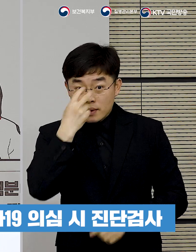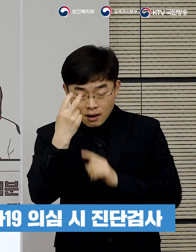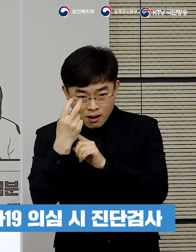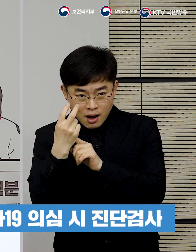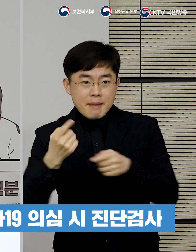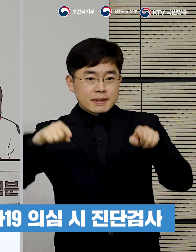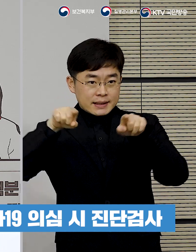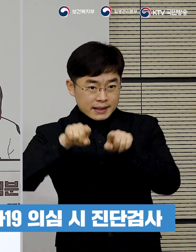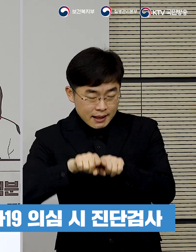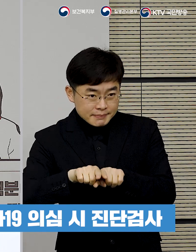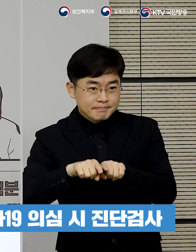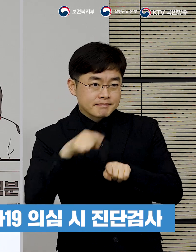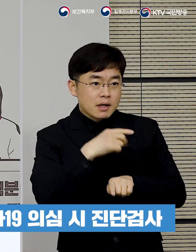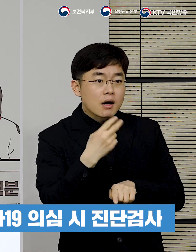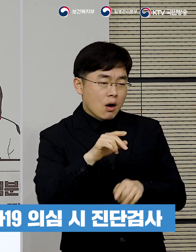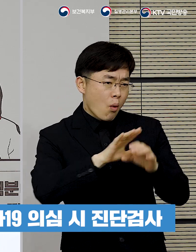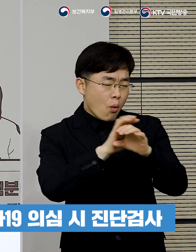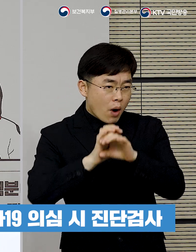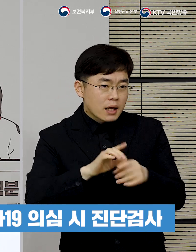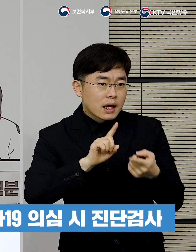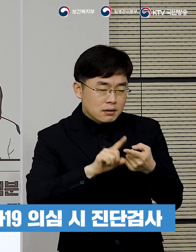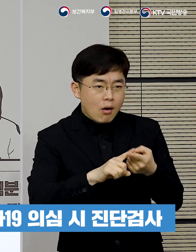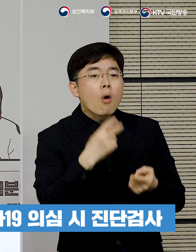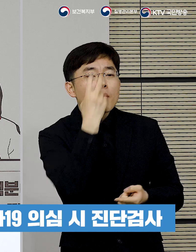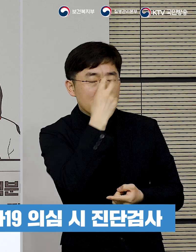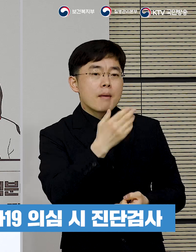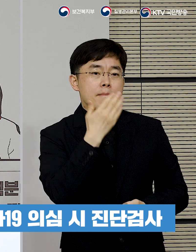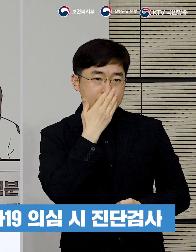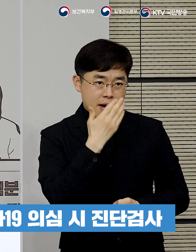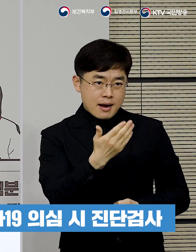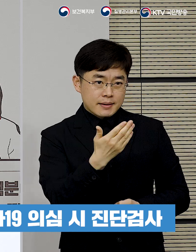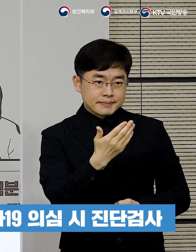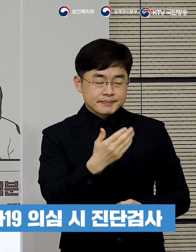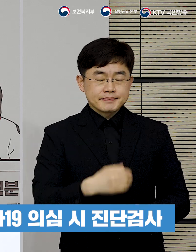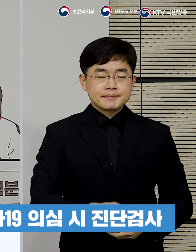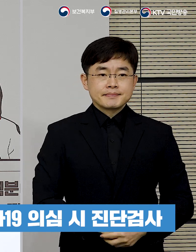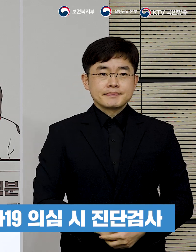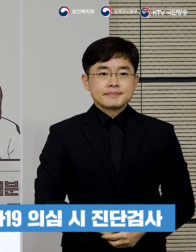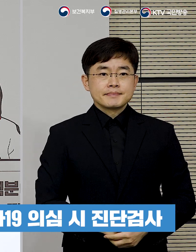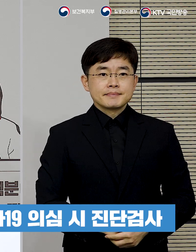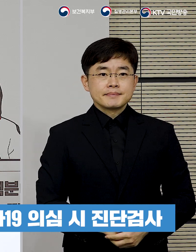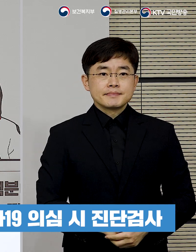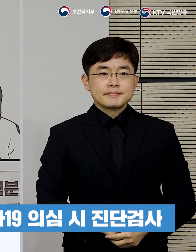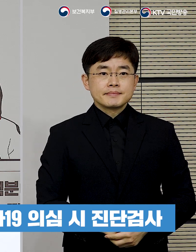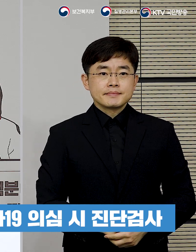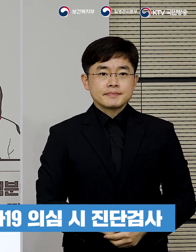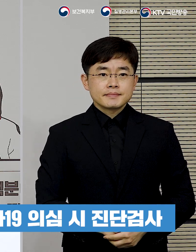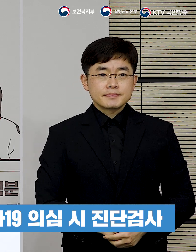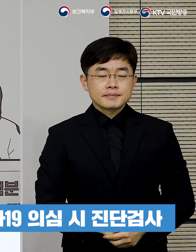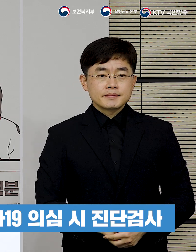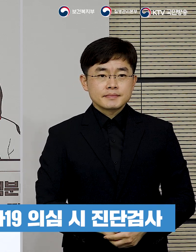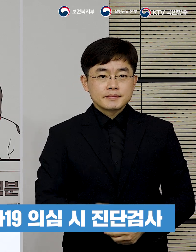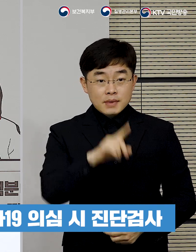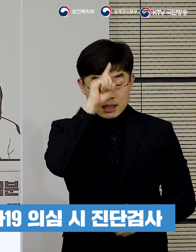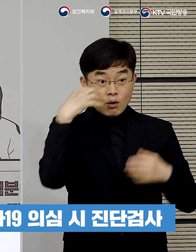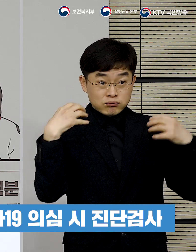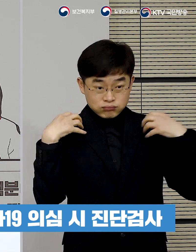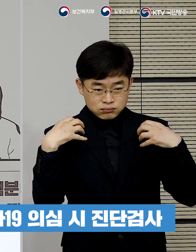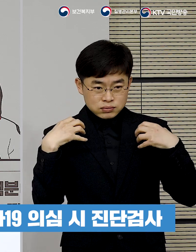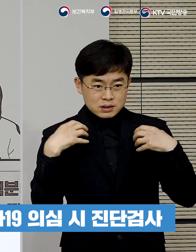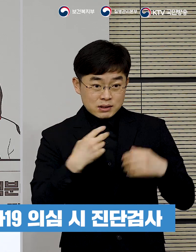사업과 연계하여 코로나19가 의심될 경우 코로나19 검사를 함께 받을 수 있도록 조치할